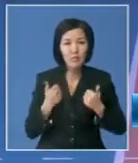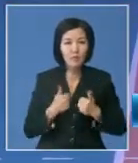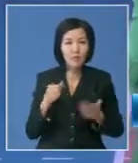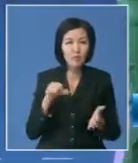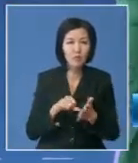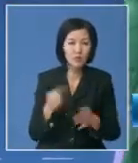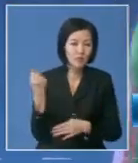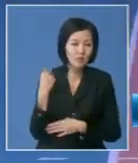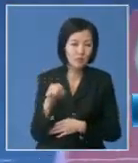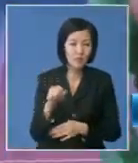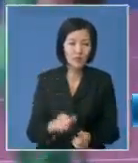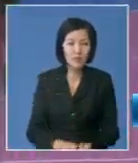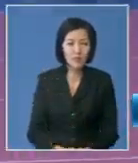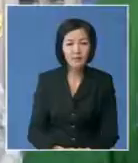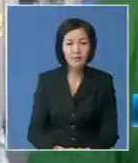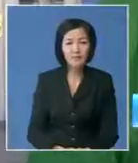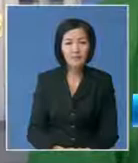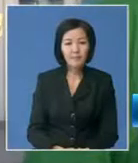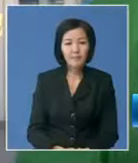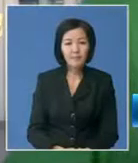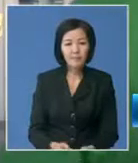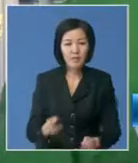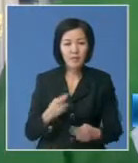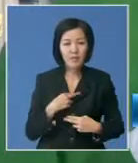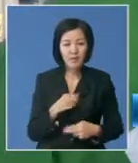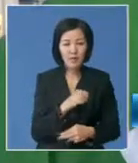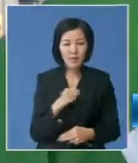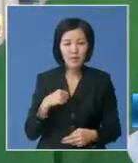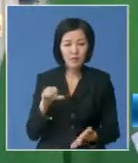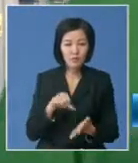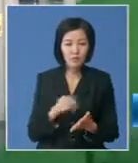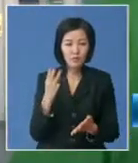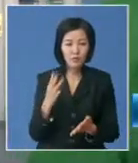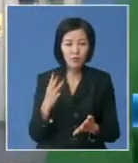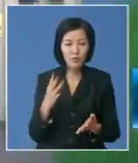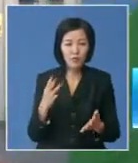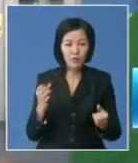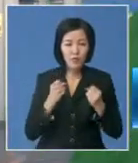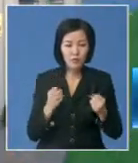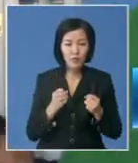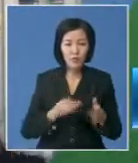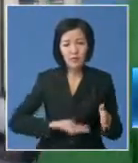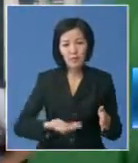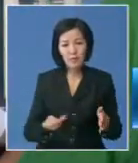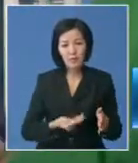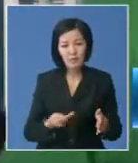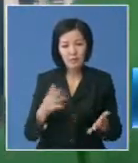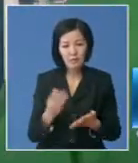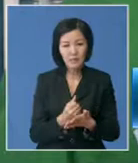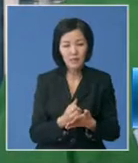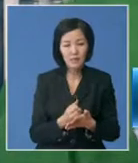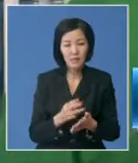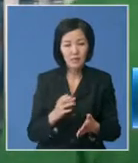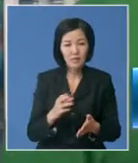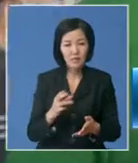участвовать и побеждать я сам участвовал трех видах это настолько kimseye за ним серебро